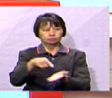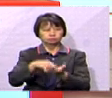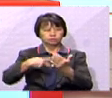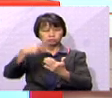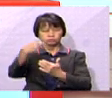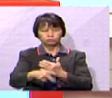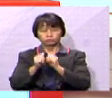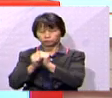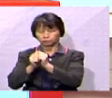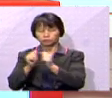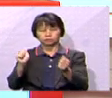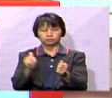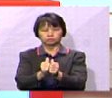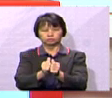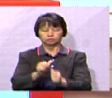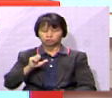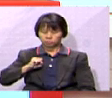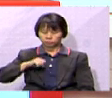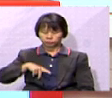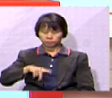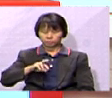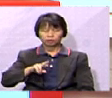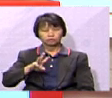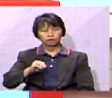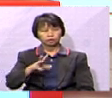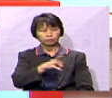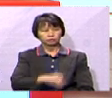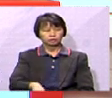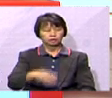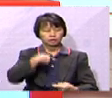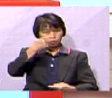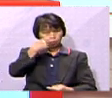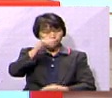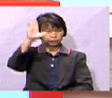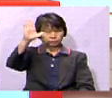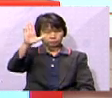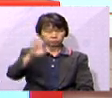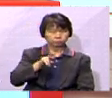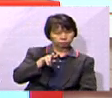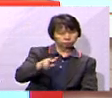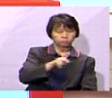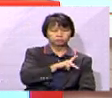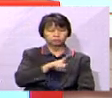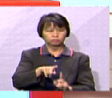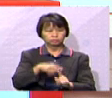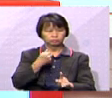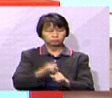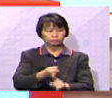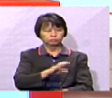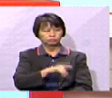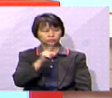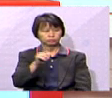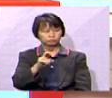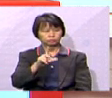program bersama Suruhanjaya Pencegahan Rasuah Malaysia SPRM dan lafaz ikrar disaksikan Ketua Pesuruhjaya SPRM Tan Sri